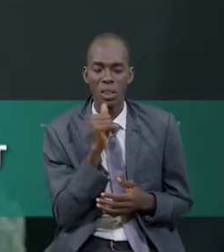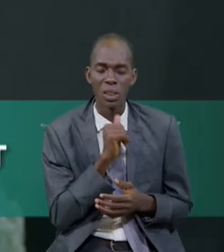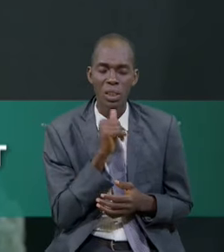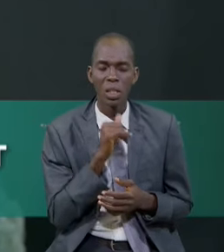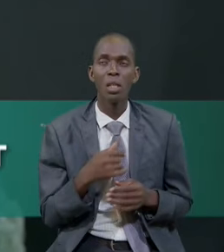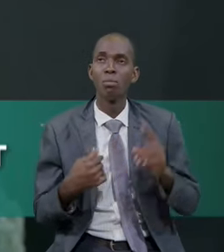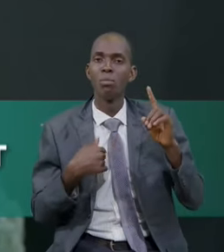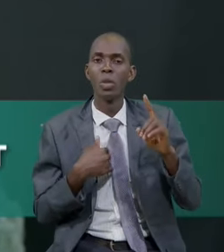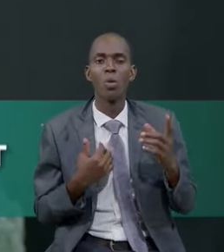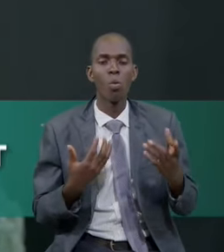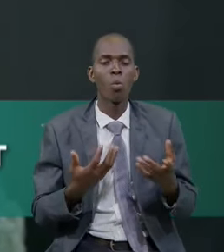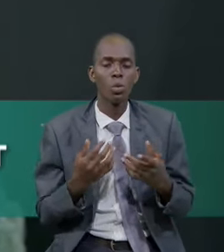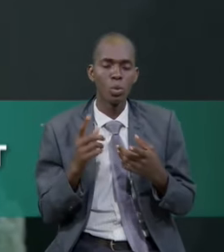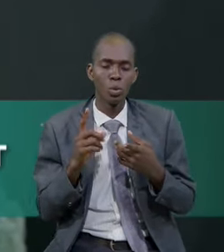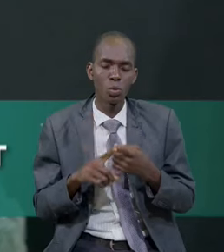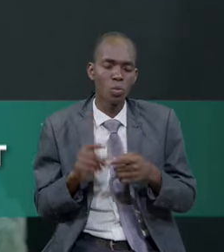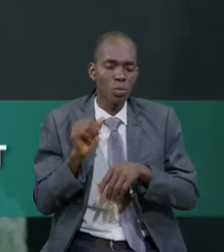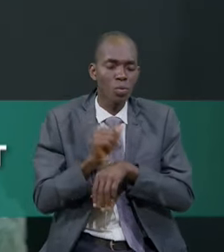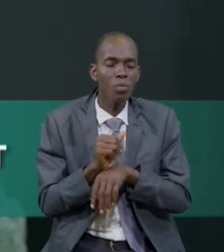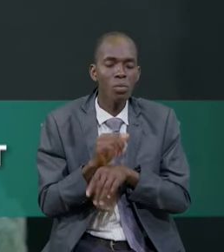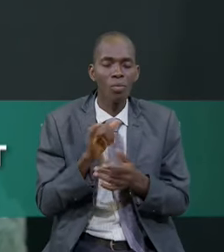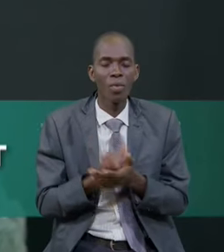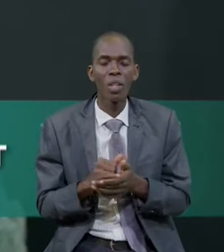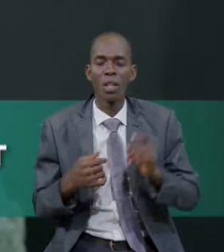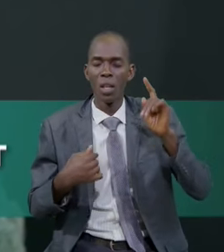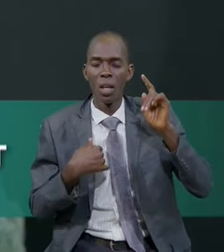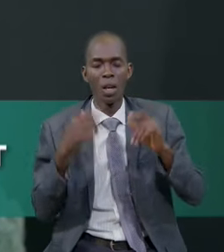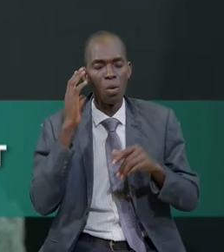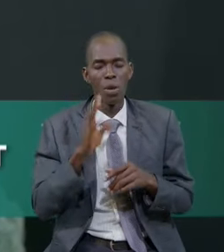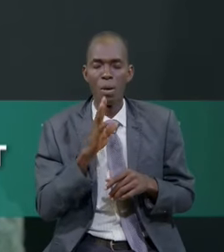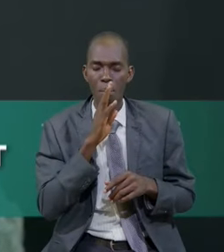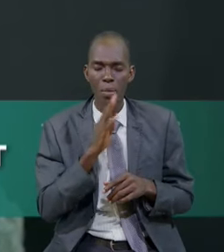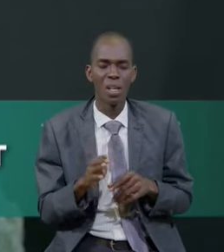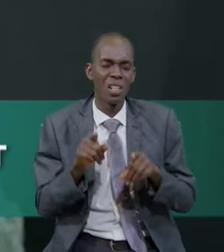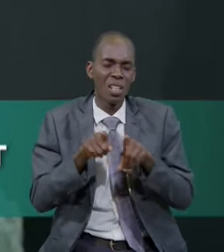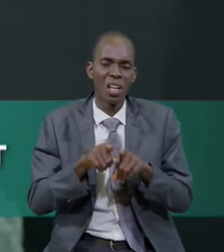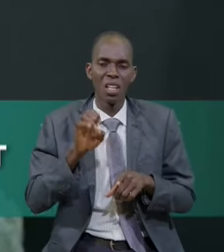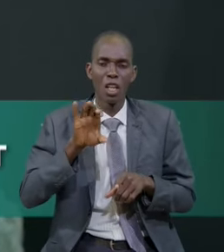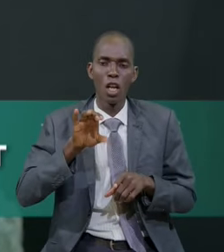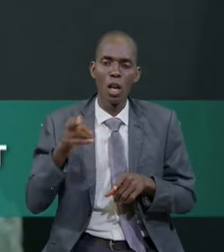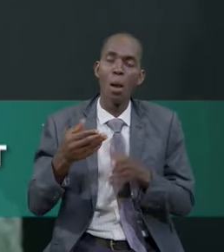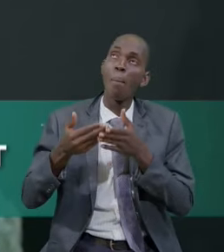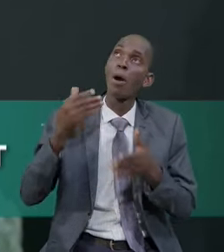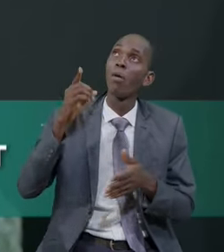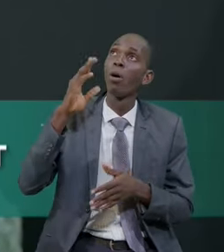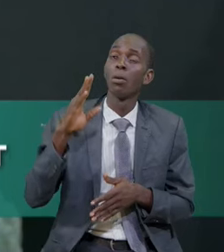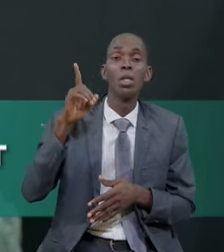marcher avec toi pour que je sois comme Enoch devant le Seigneur. Et Dieu peut le faire.